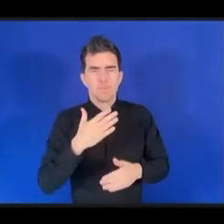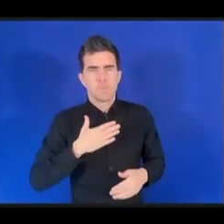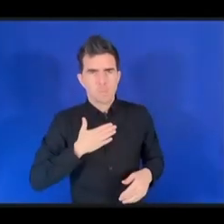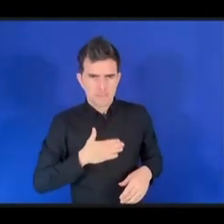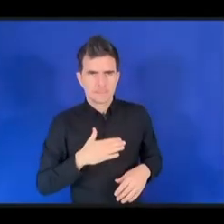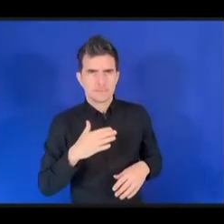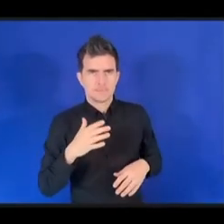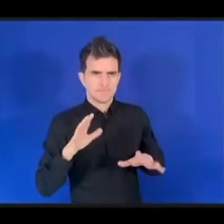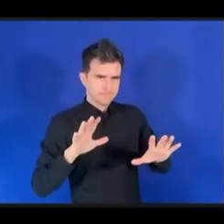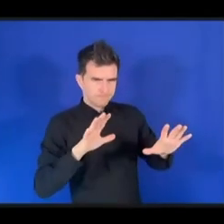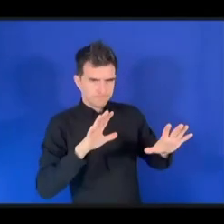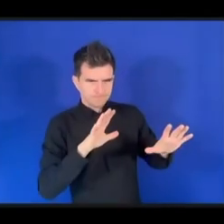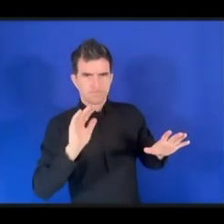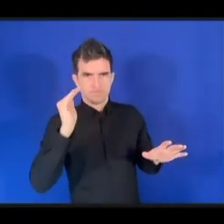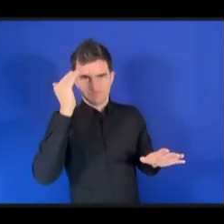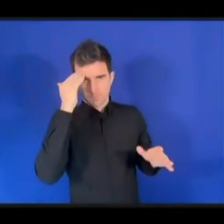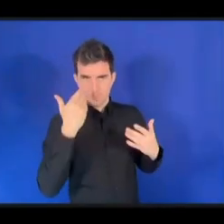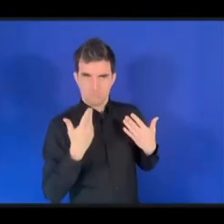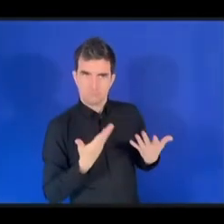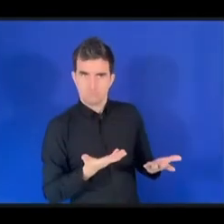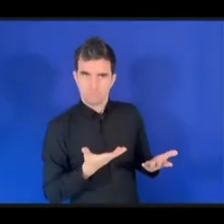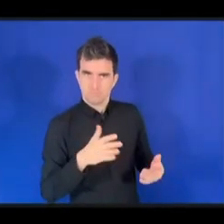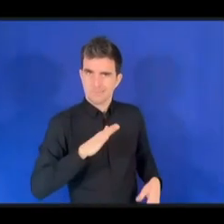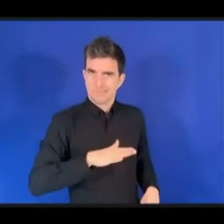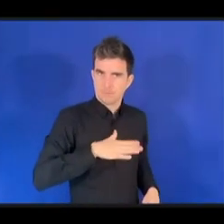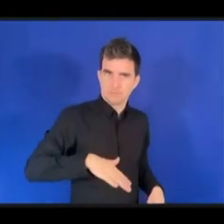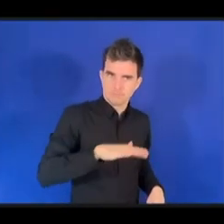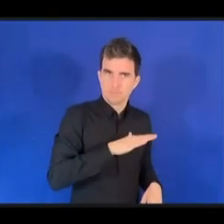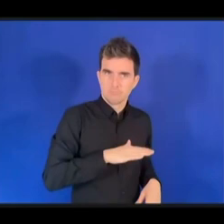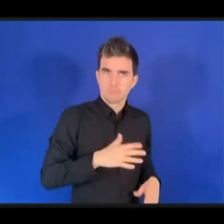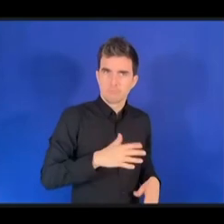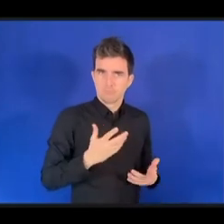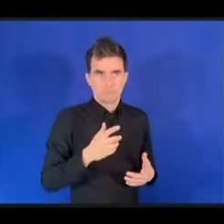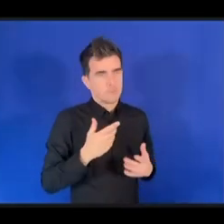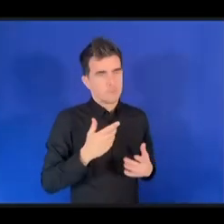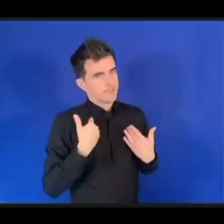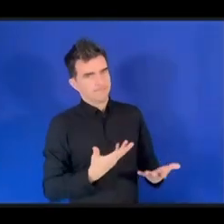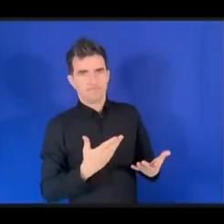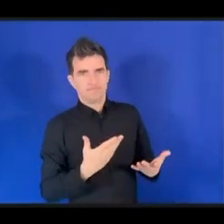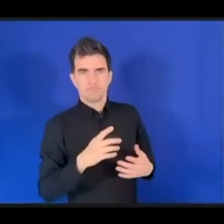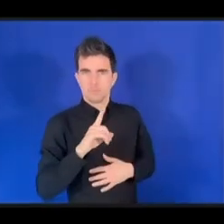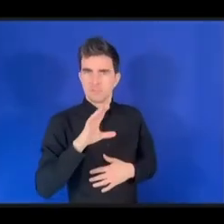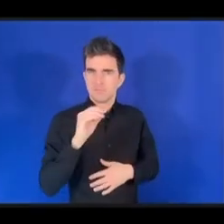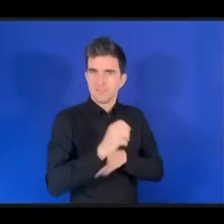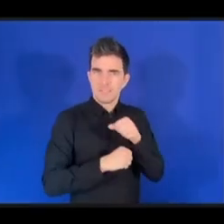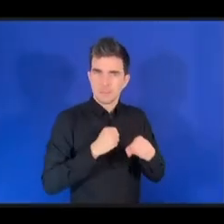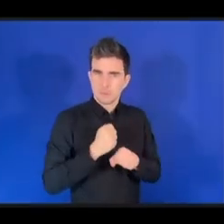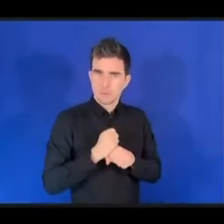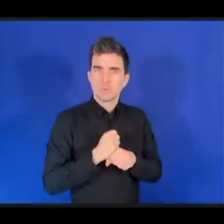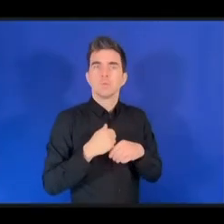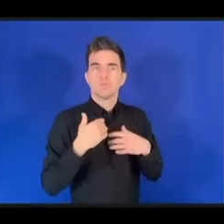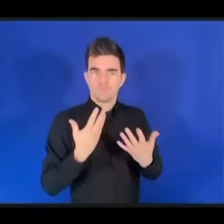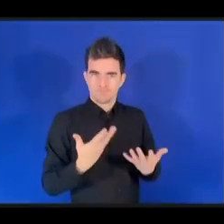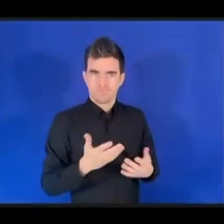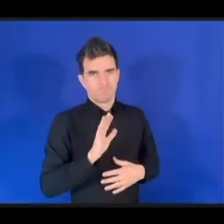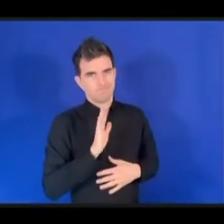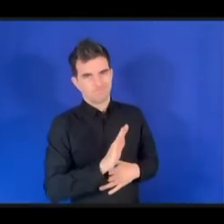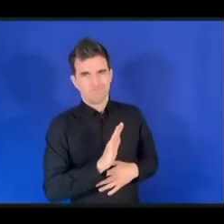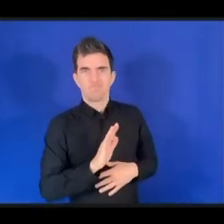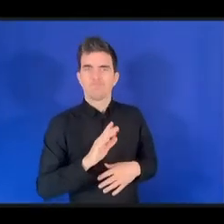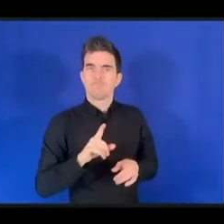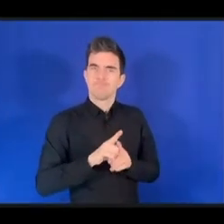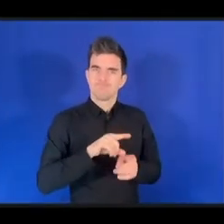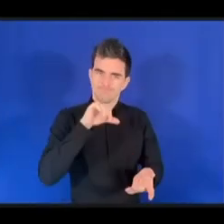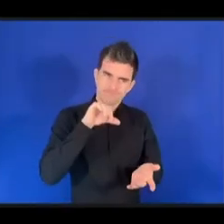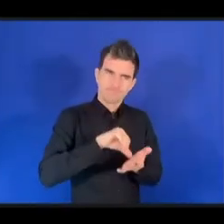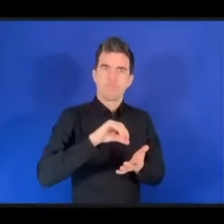推進本部あるいは文化と観光推進本部ということが立ち上がり